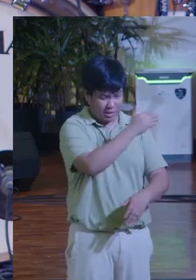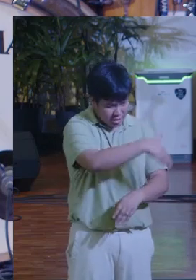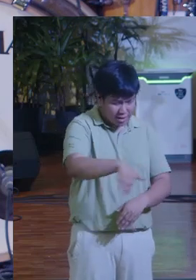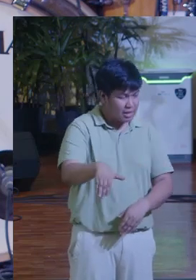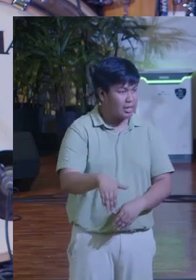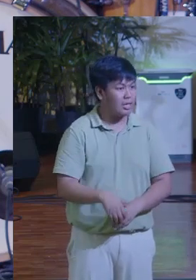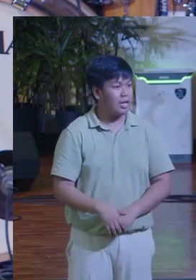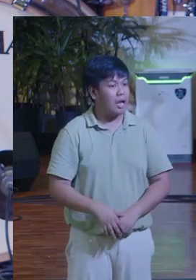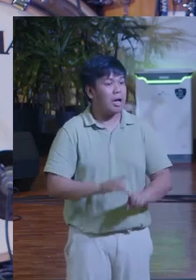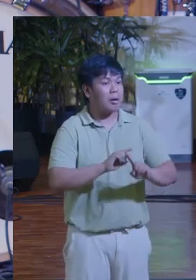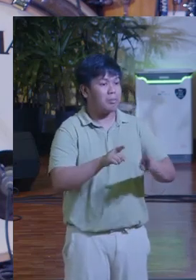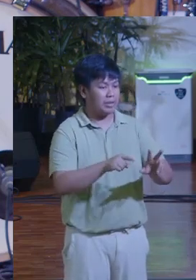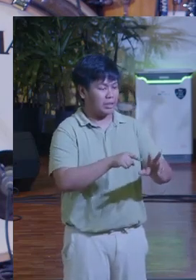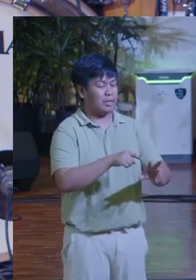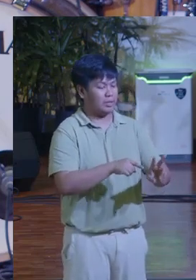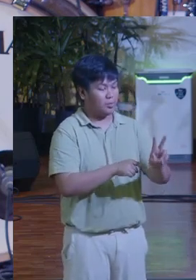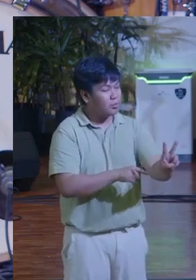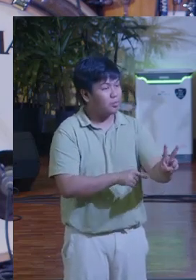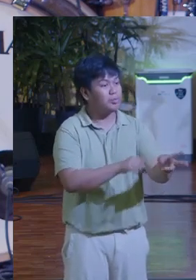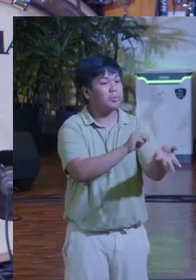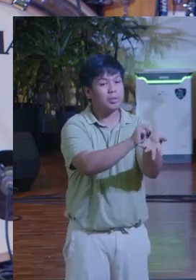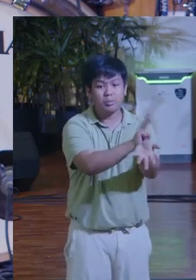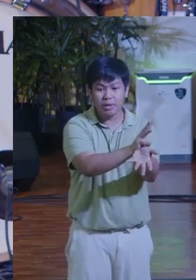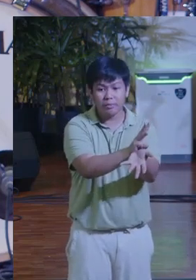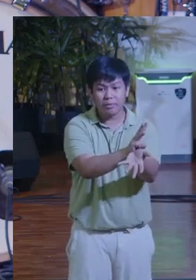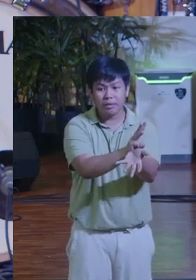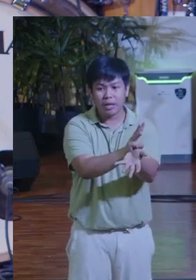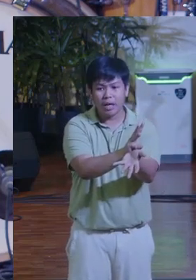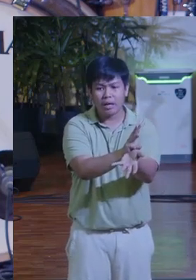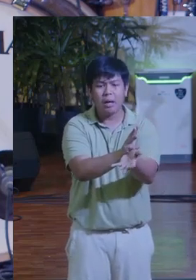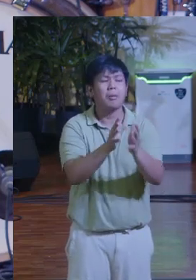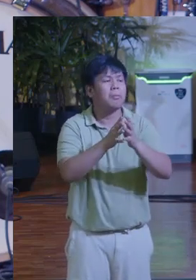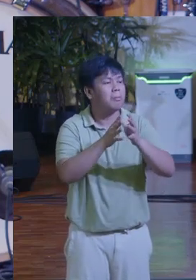na patayin ang batang lalaki.